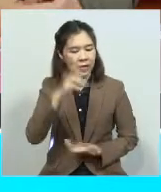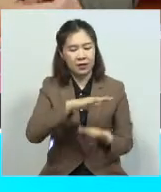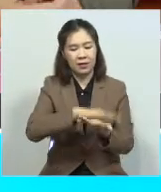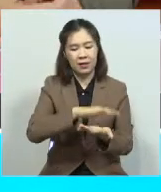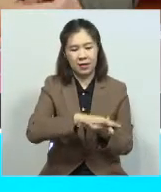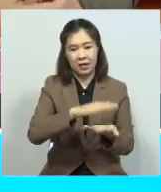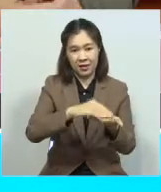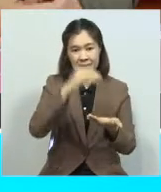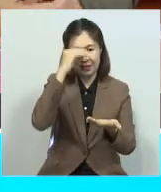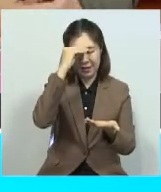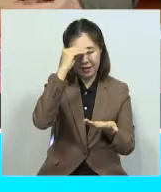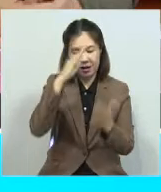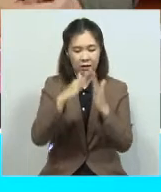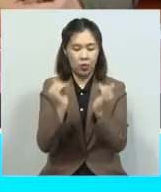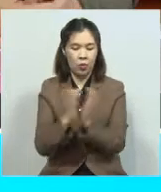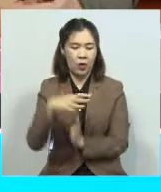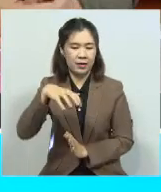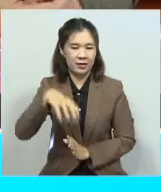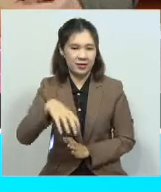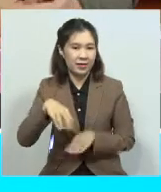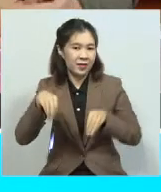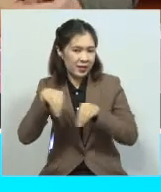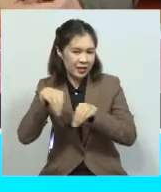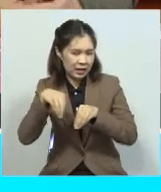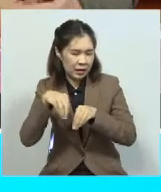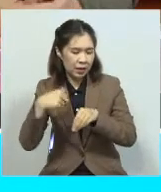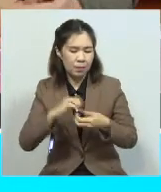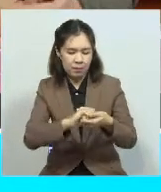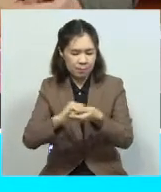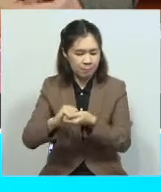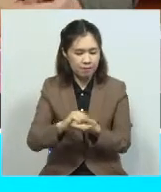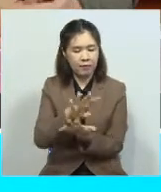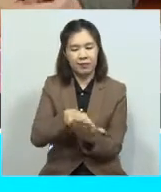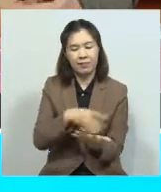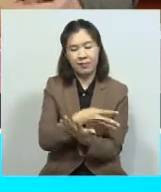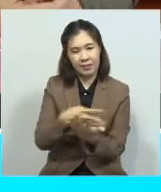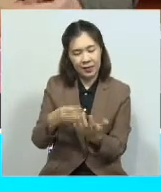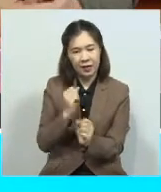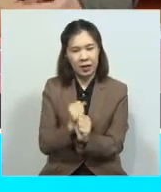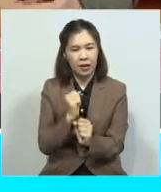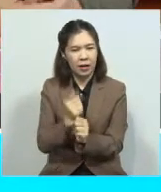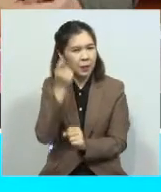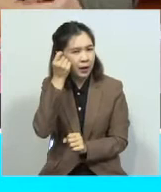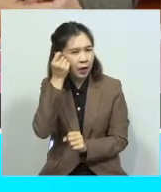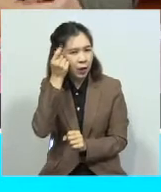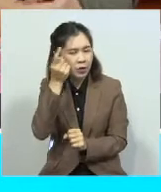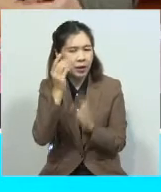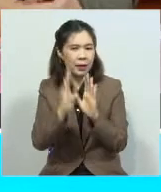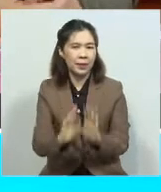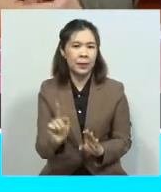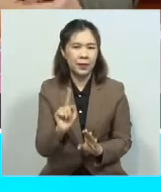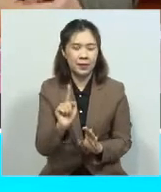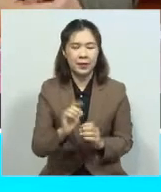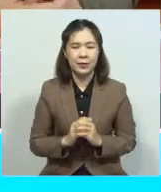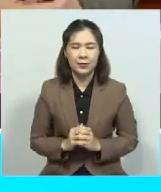การศึกษารวมถึงวัดที่อยู่ใกล้เคียงเนี่ยเพื่อวางแนวทางร่วมกันเรามองว่ายังไงคะสิ่งที่จะไปทำความเข้าใจทั้งวัดทั้งสถานศึกษาไม่